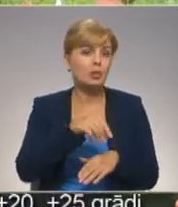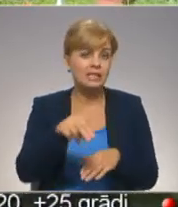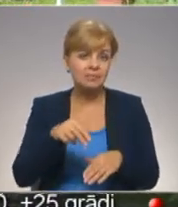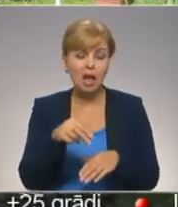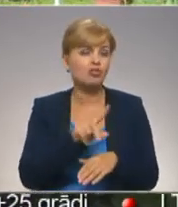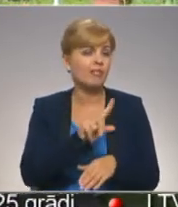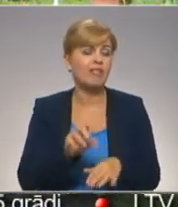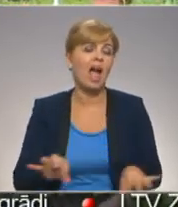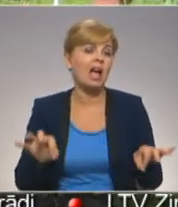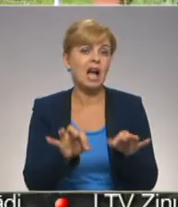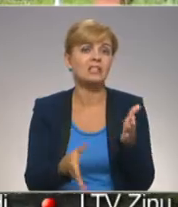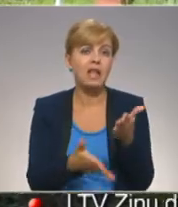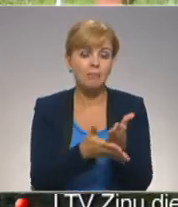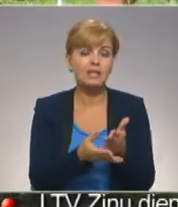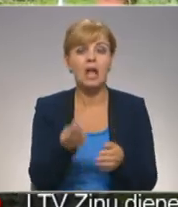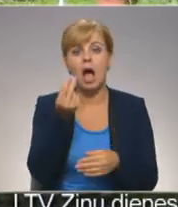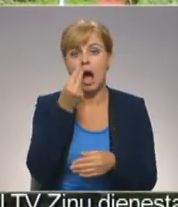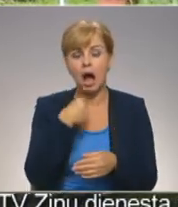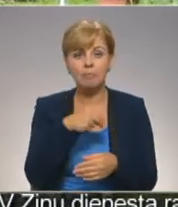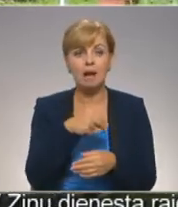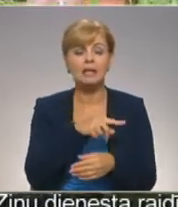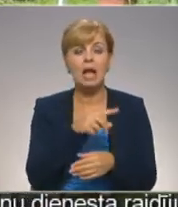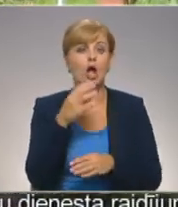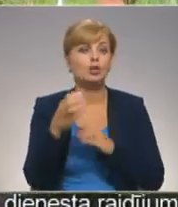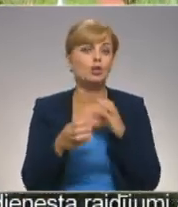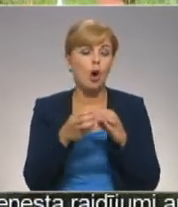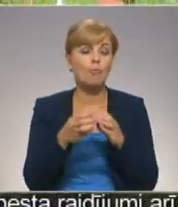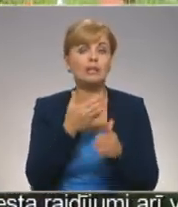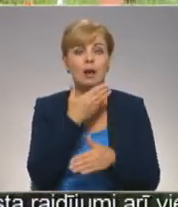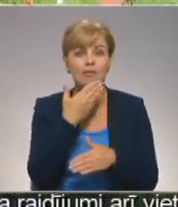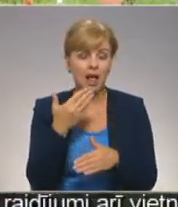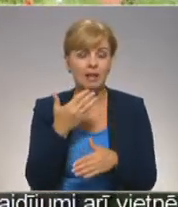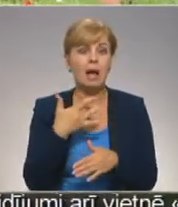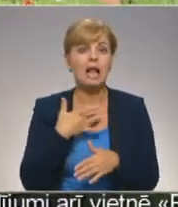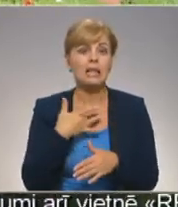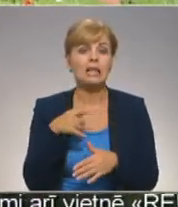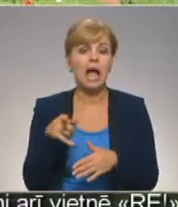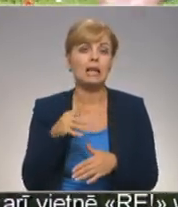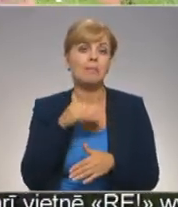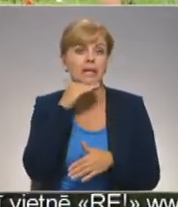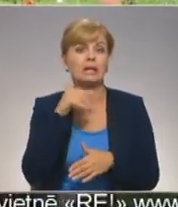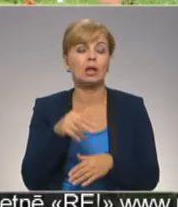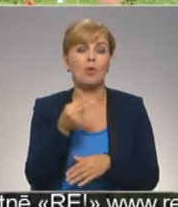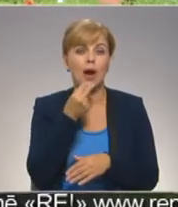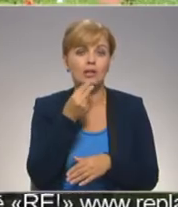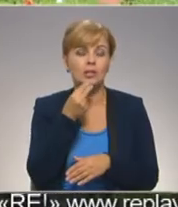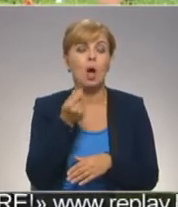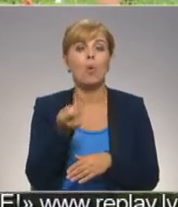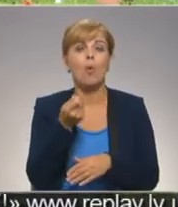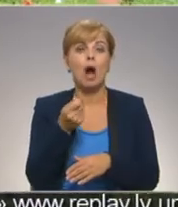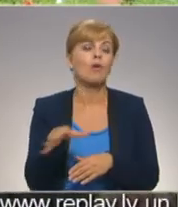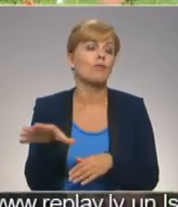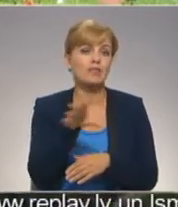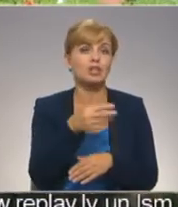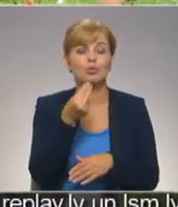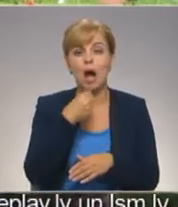nekas nelīdz. Visu apēd pēc kārtas. Līdz tomātiem vēl nav tikuši, bet laikam viņiem te vēl pietiek, ko ēst. Ogas apēd, visu. Nu